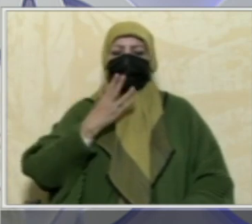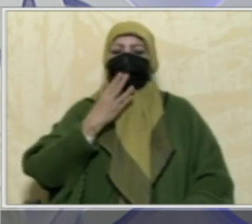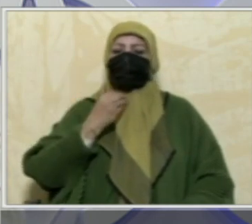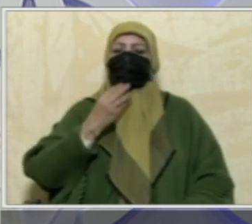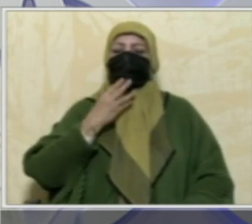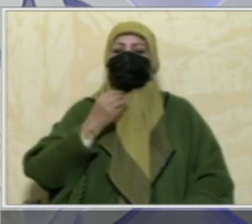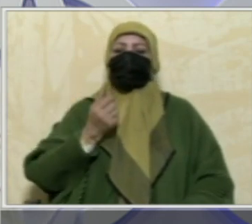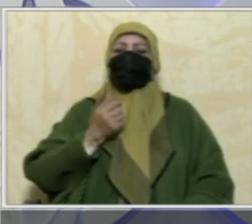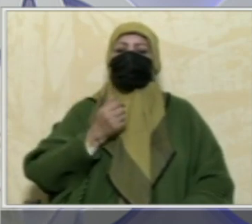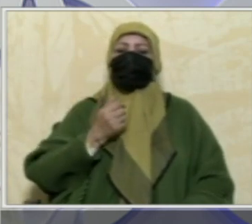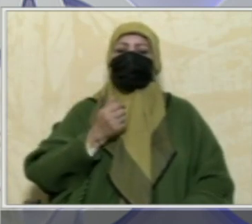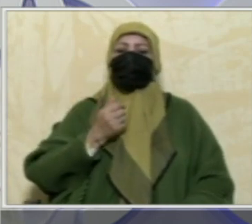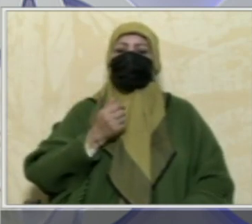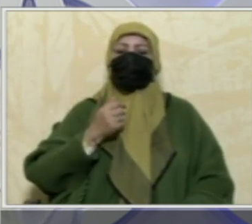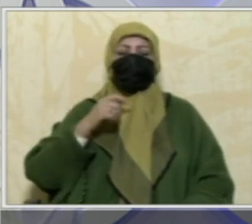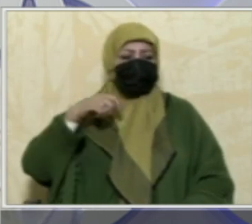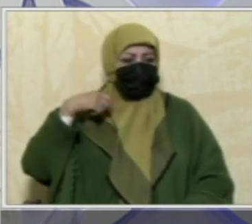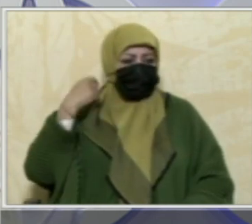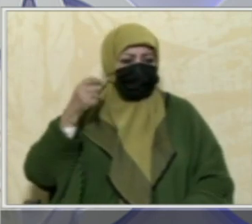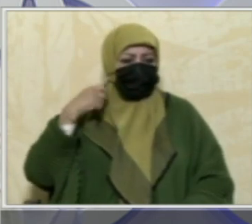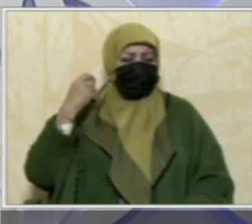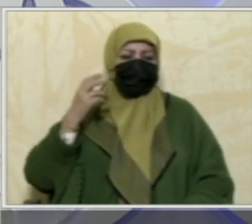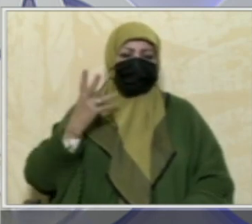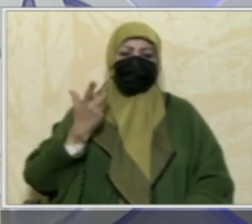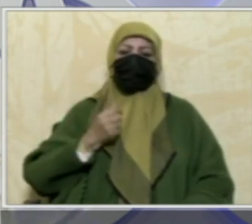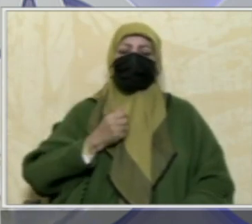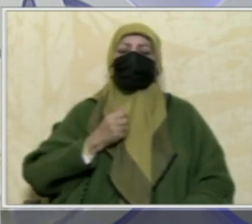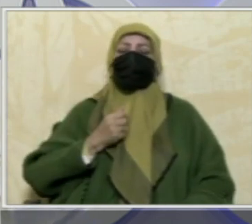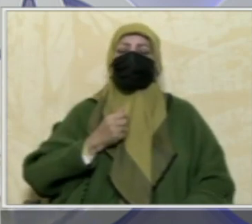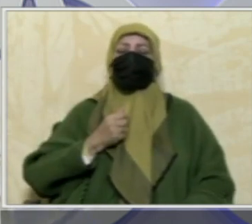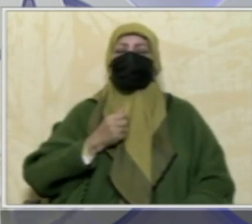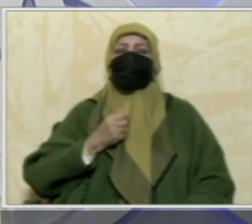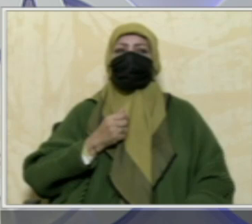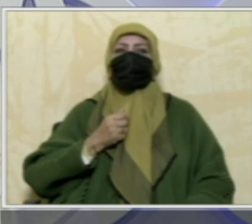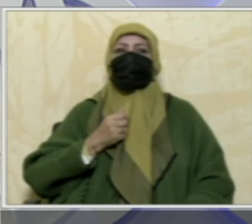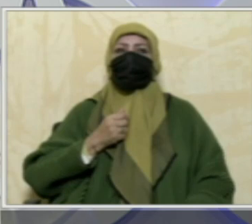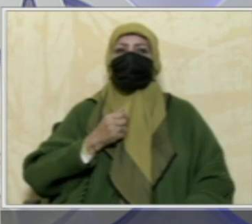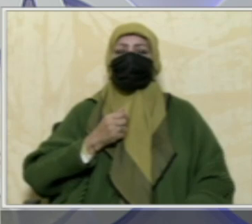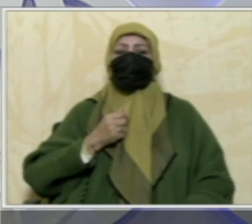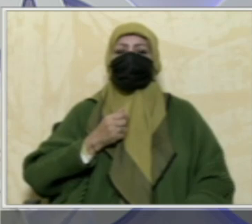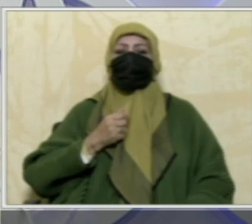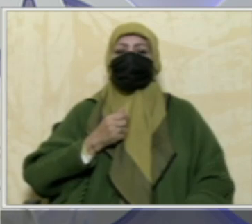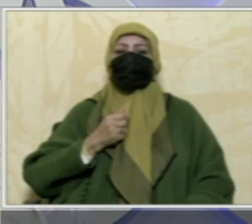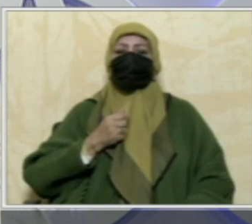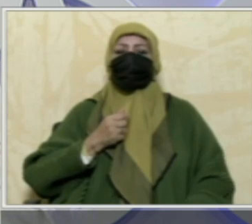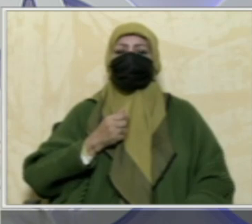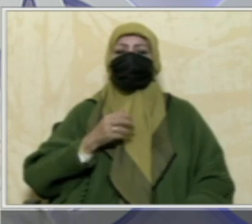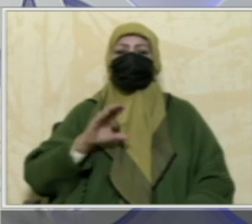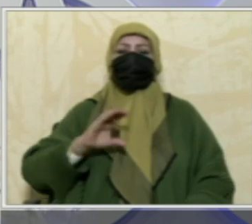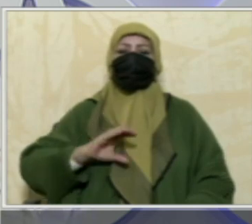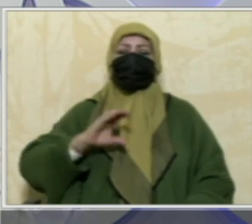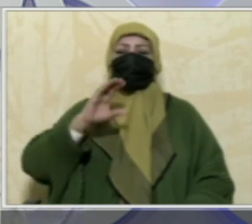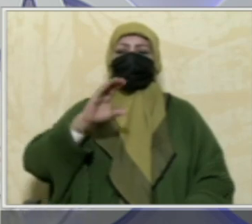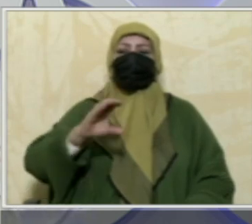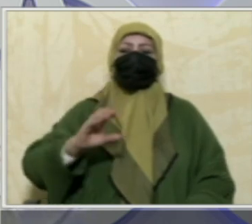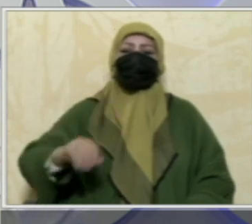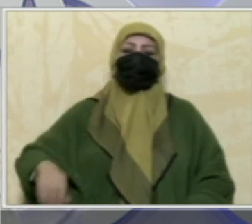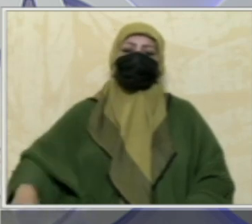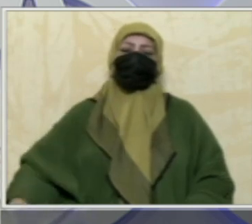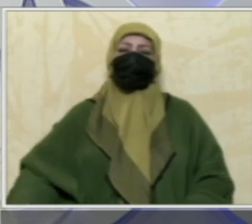الغنم الخروف ماشي تمام تسمع الجواب ان شاء الله نعم